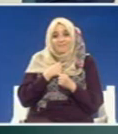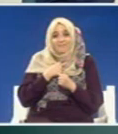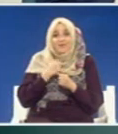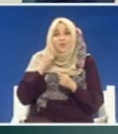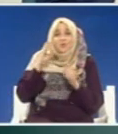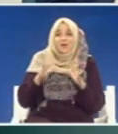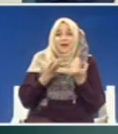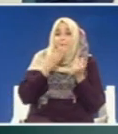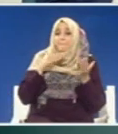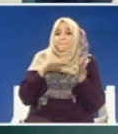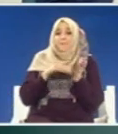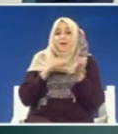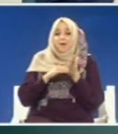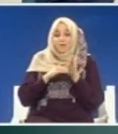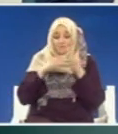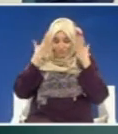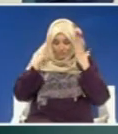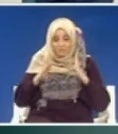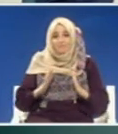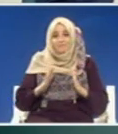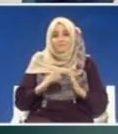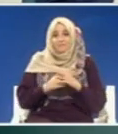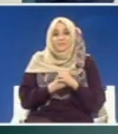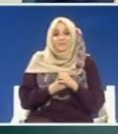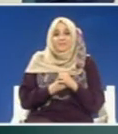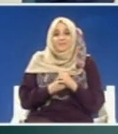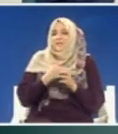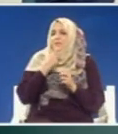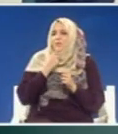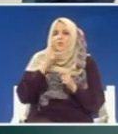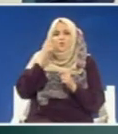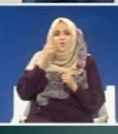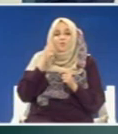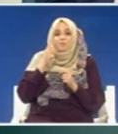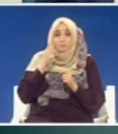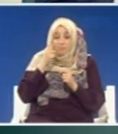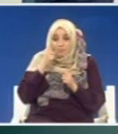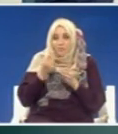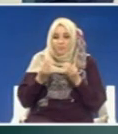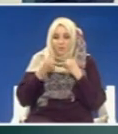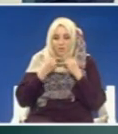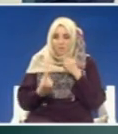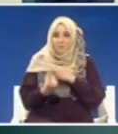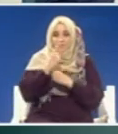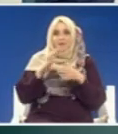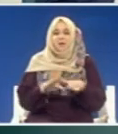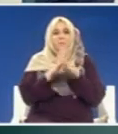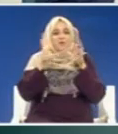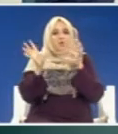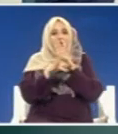لقد خلقنا الإنسان في أحسن تقويم. يعني الله تعالى ميزك بصورة